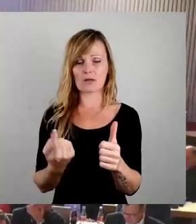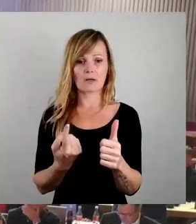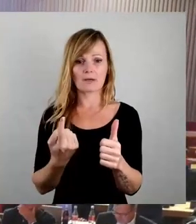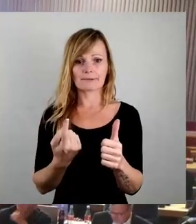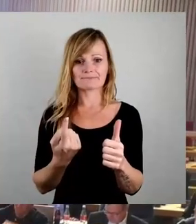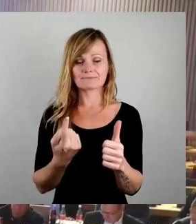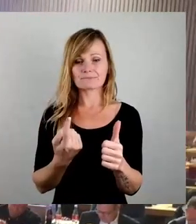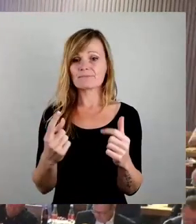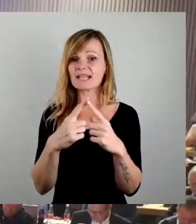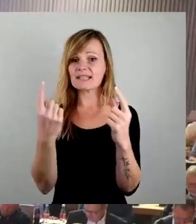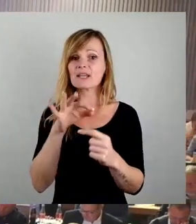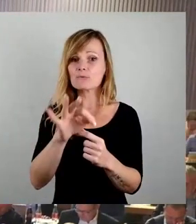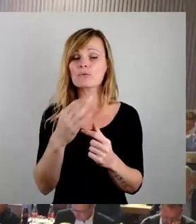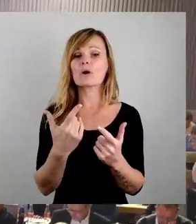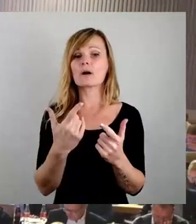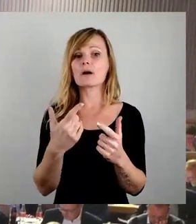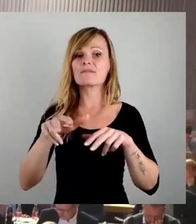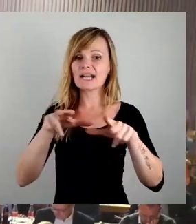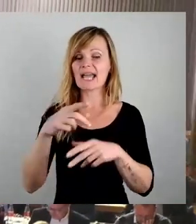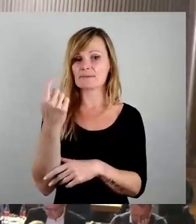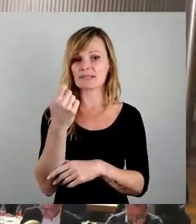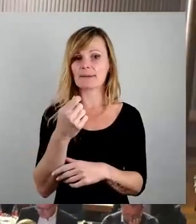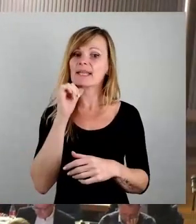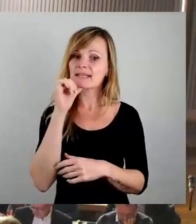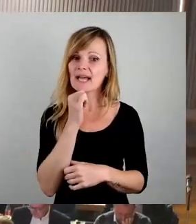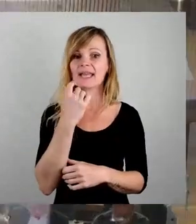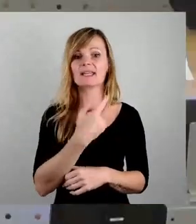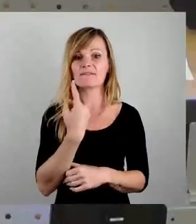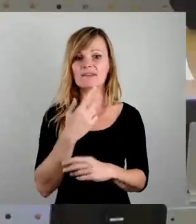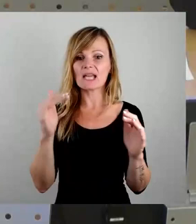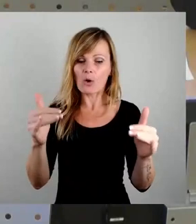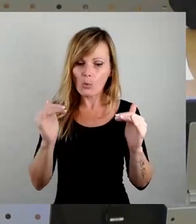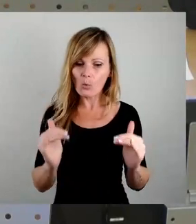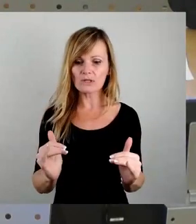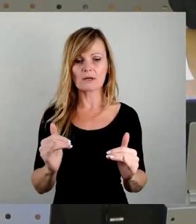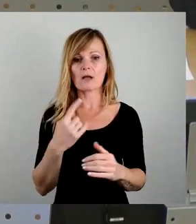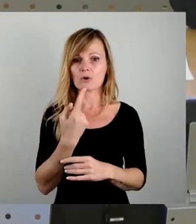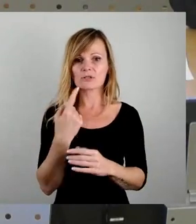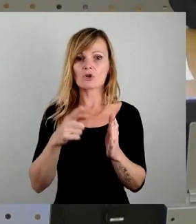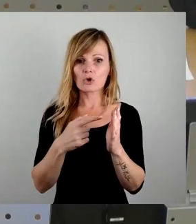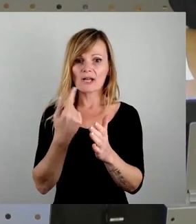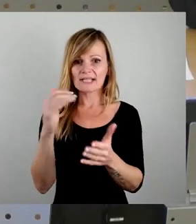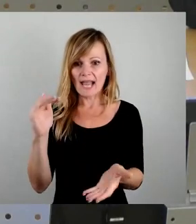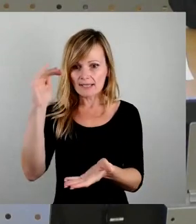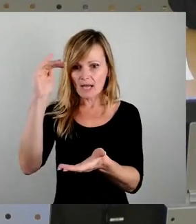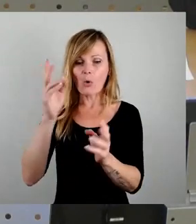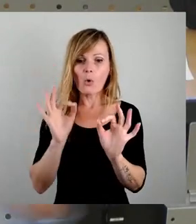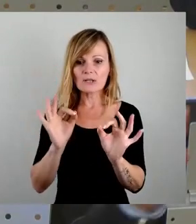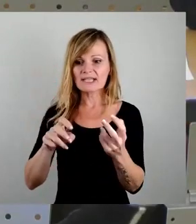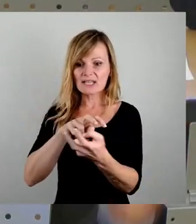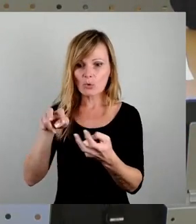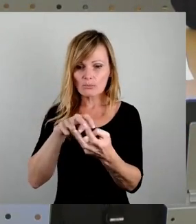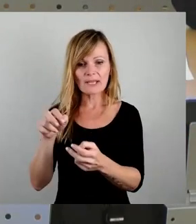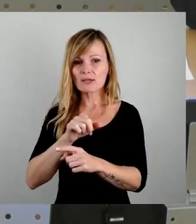Tickets für die Verkehrsbetriebe. Nee, wir müssen uns mal runterschnallen und mit unseren Steuergeldern, die wir haben, ordentlich umgehen und nie